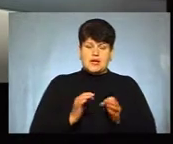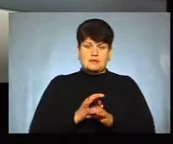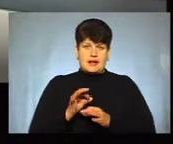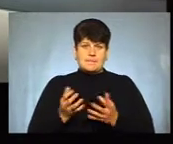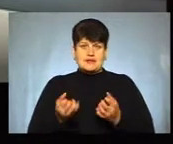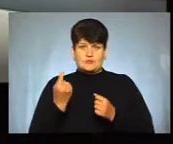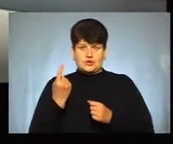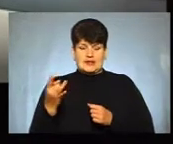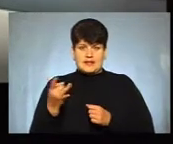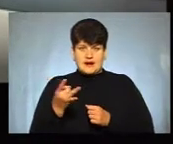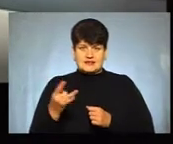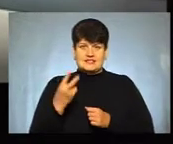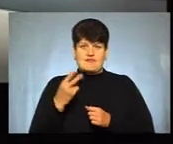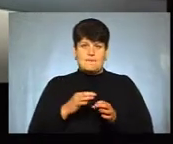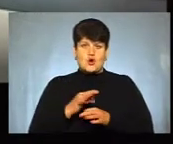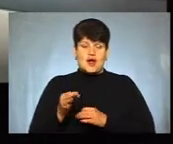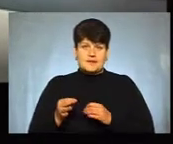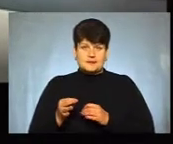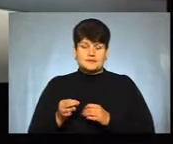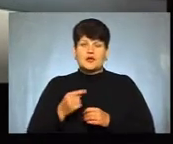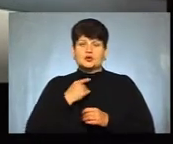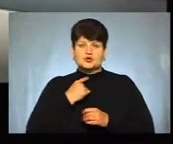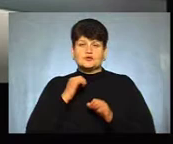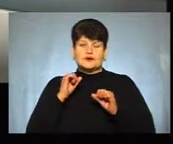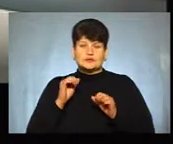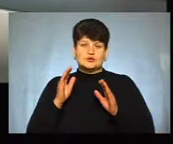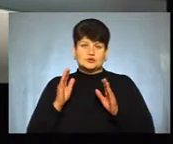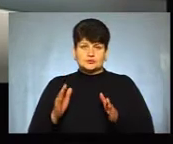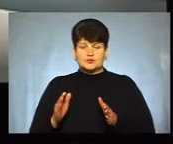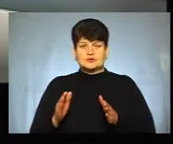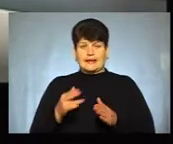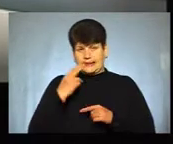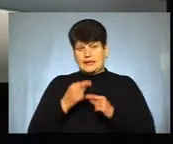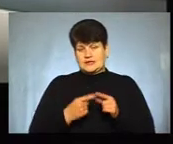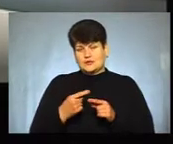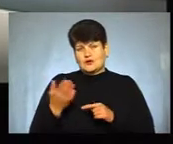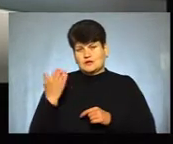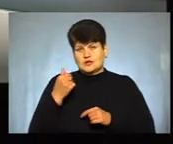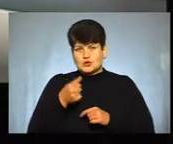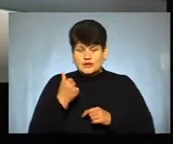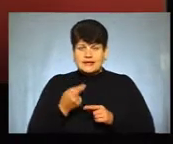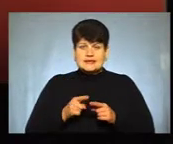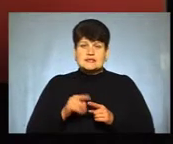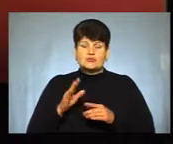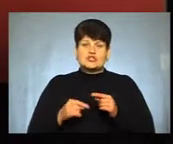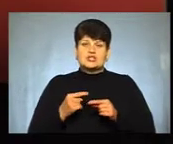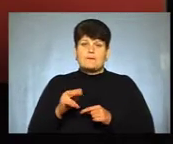один раз два проекти. Голосування буде тривати традиційно, як і попередні роки. Це буде через портал